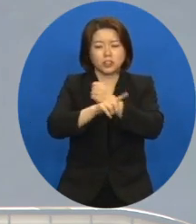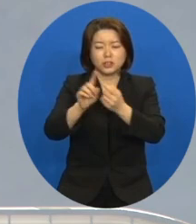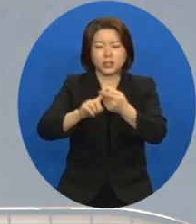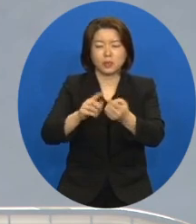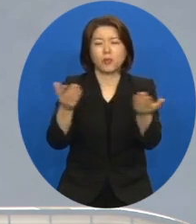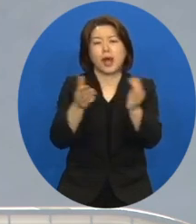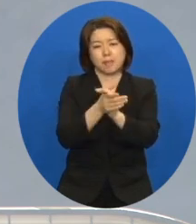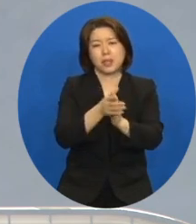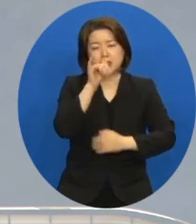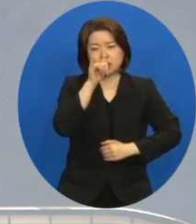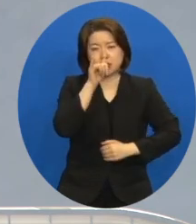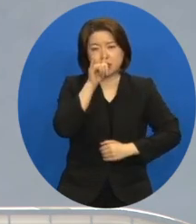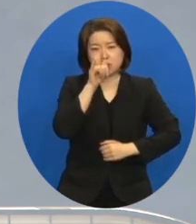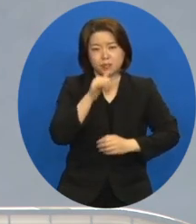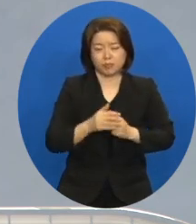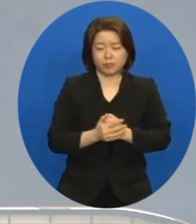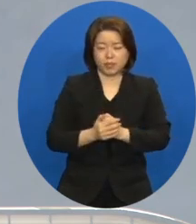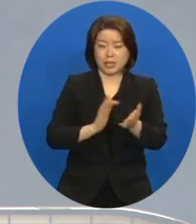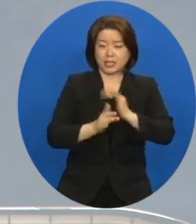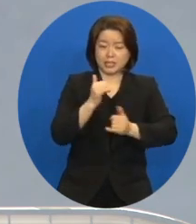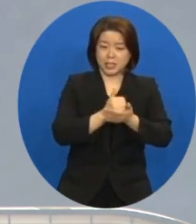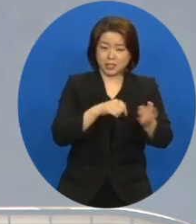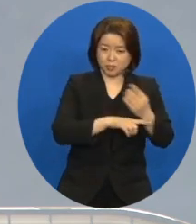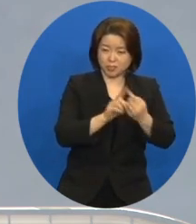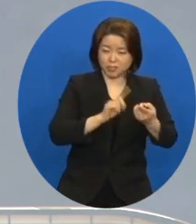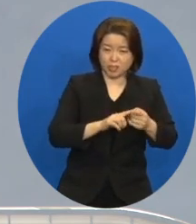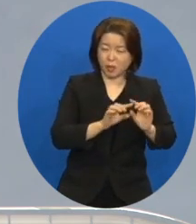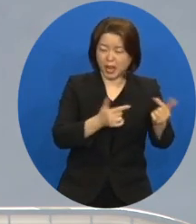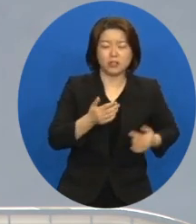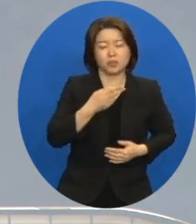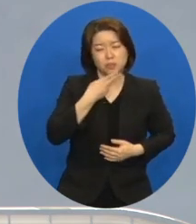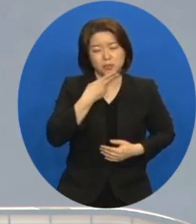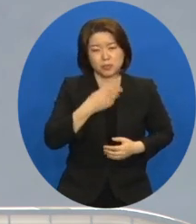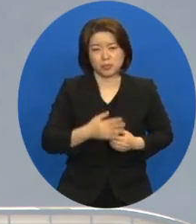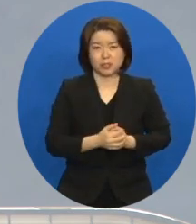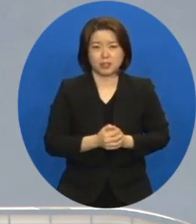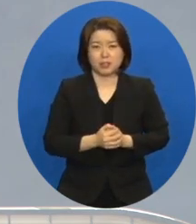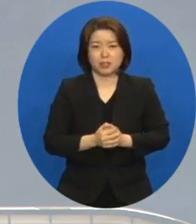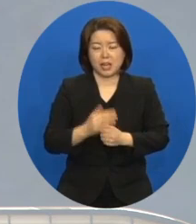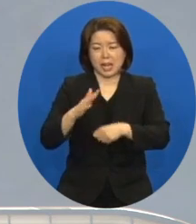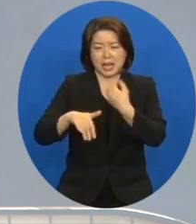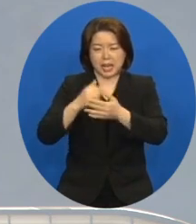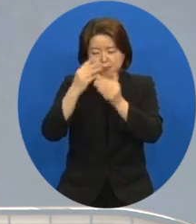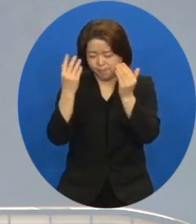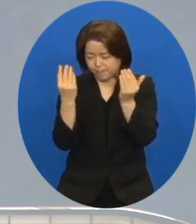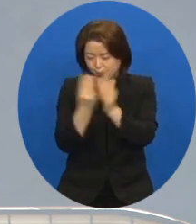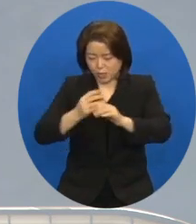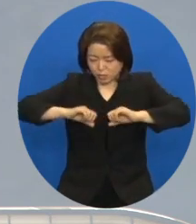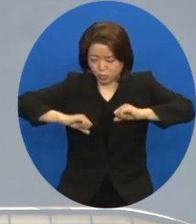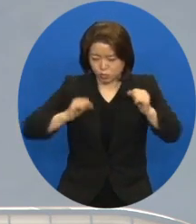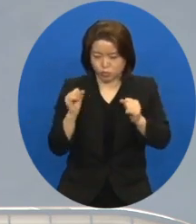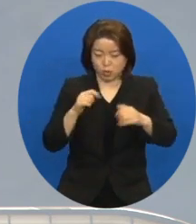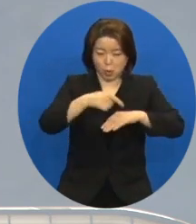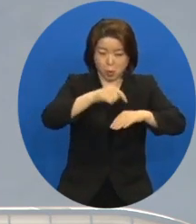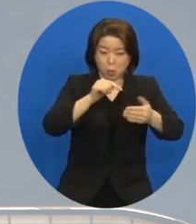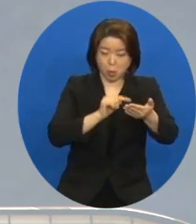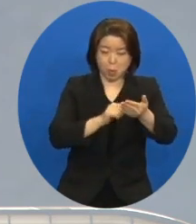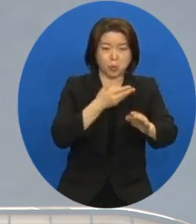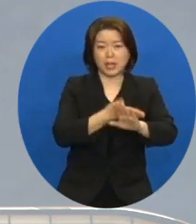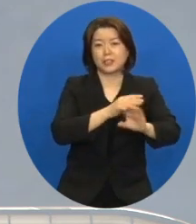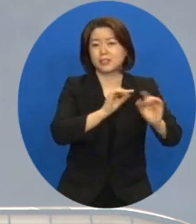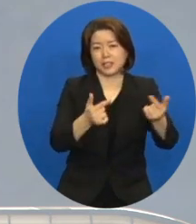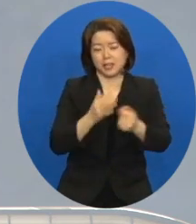없었어요. 하나님 뜻에 완전히 순종하는, 겉다르고 속다르지 않는 사람이었기 때문에